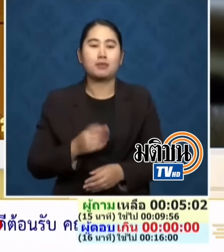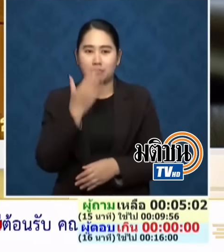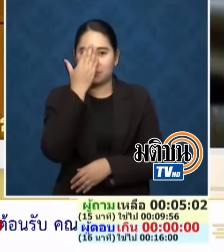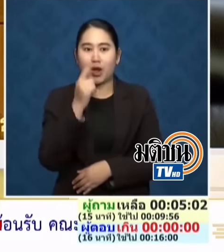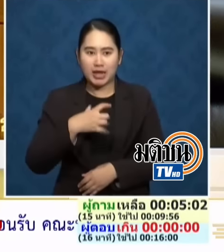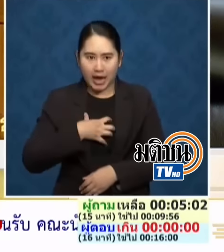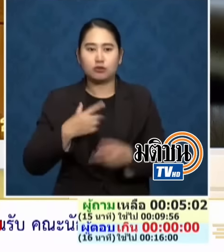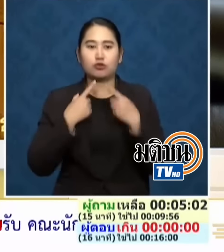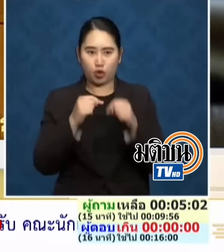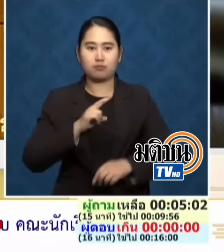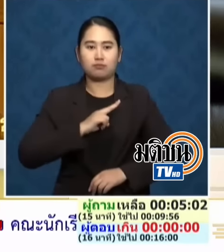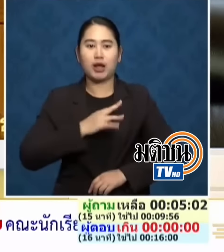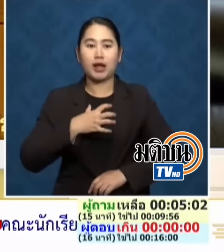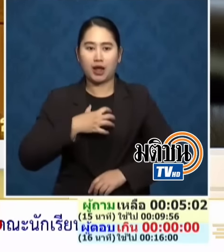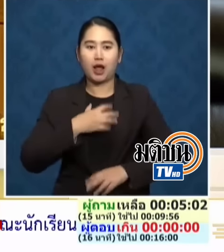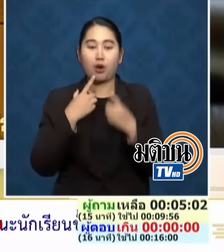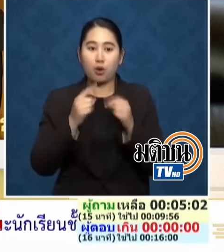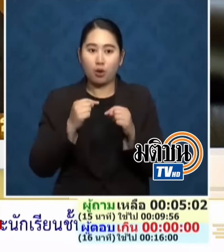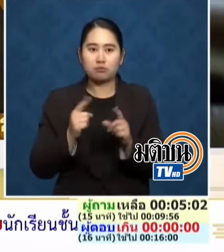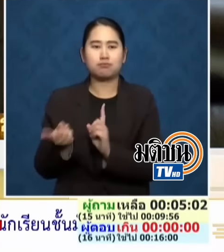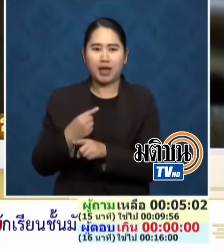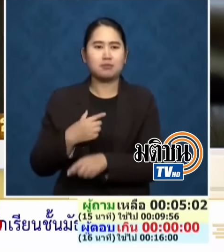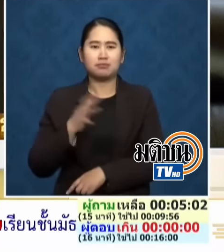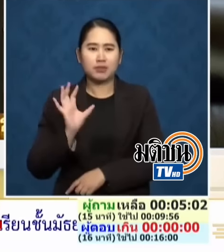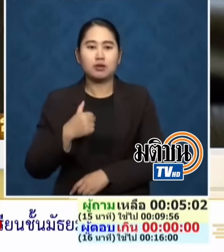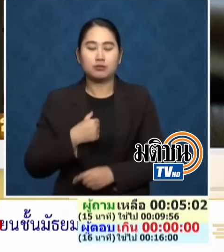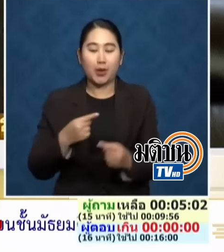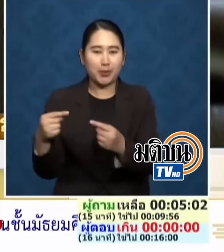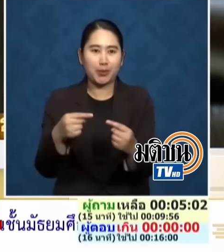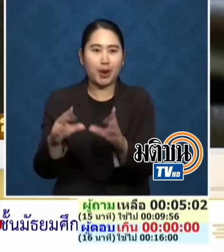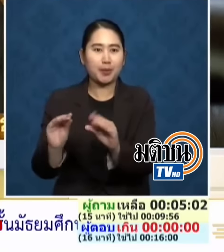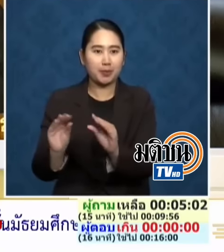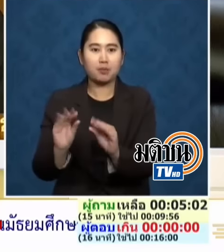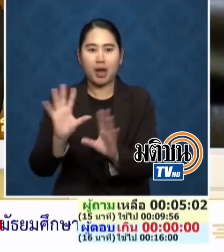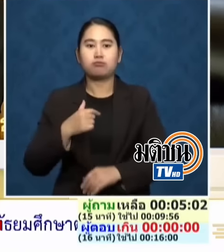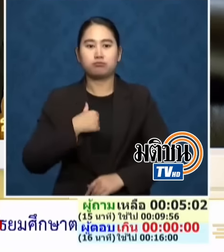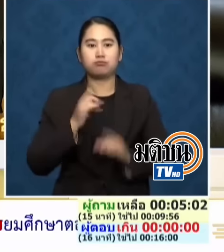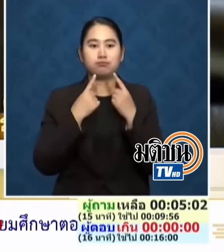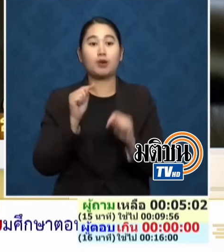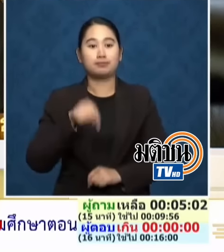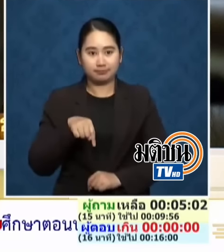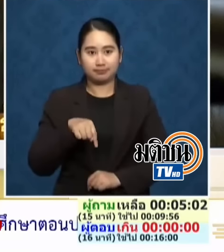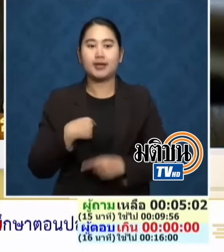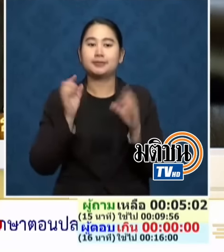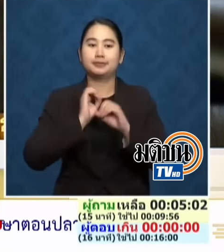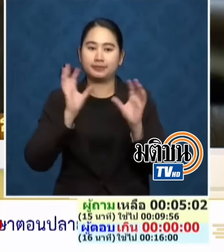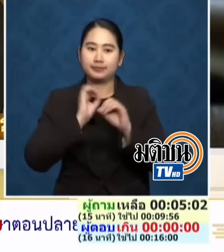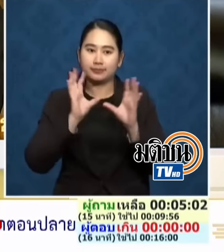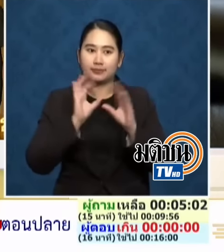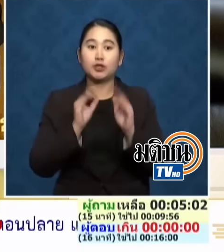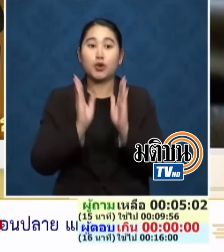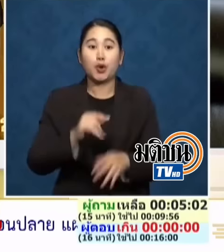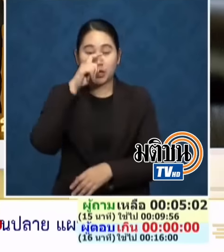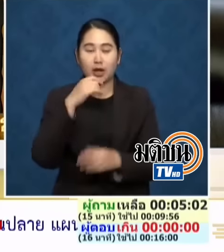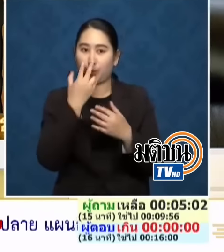ผมต้องกมาตอบเองแล้วผมไมต้องการไปเทียให้องผมตอบนิศพาชัดเจน พี่น้องคน